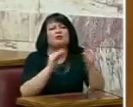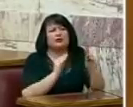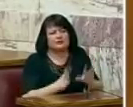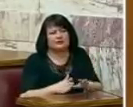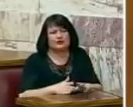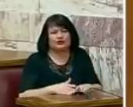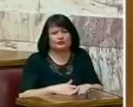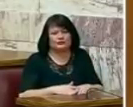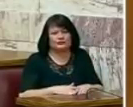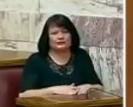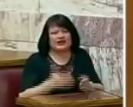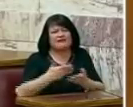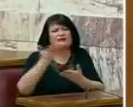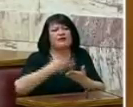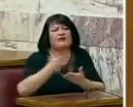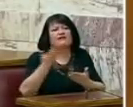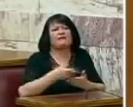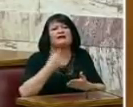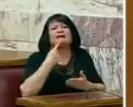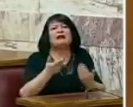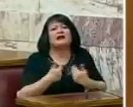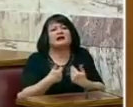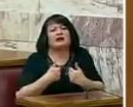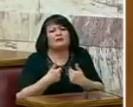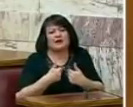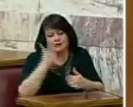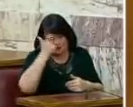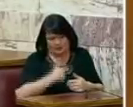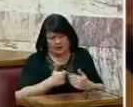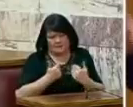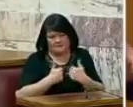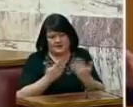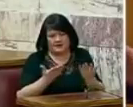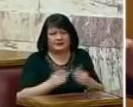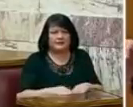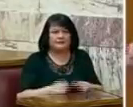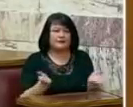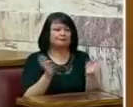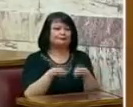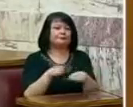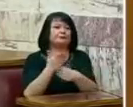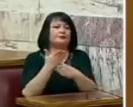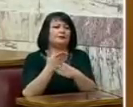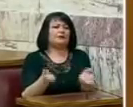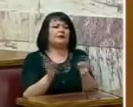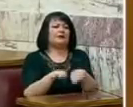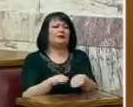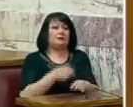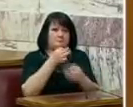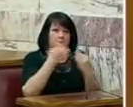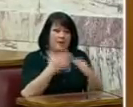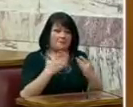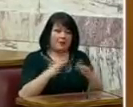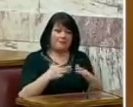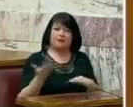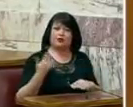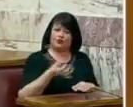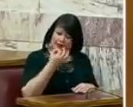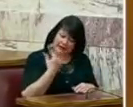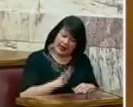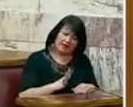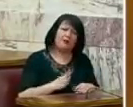Τι θα γράφαν οι εφημερίδες και τι θα λέγανε τα κανάλια τους. Και αυτά τα έχουν κρύψει. Τα έχουμε πει εδώ την προηγούμενη φορά.